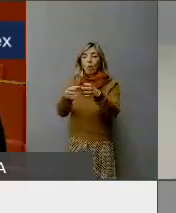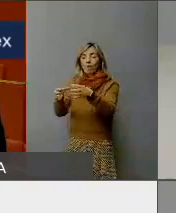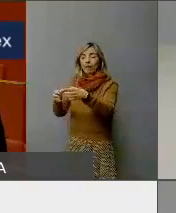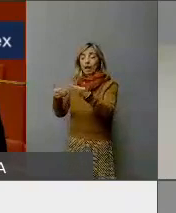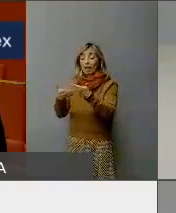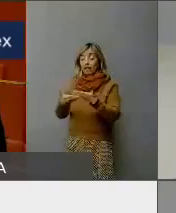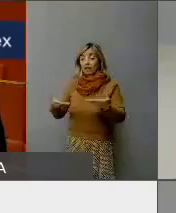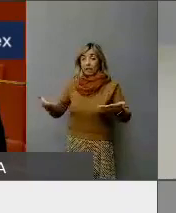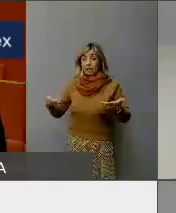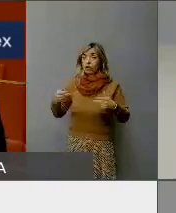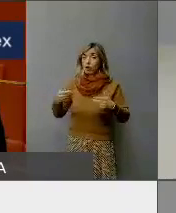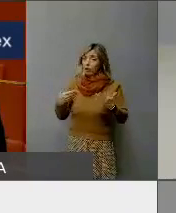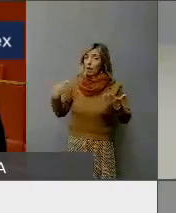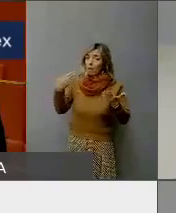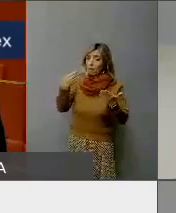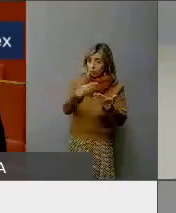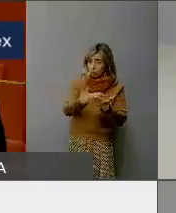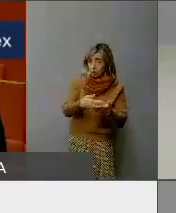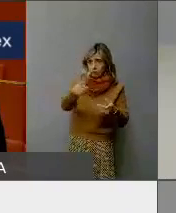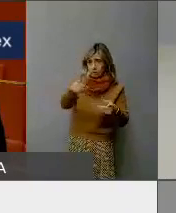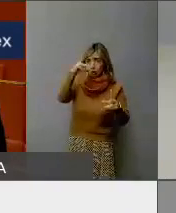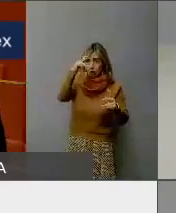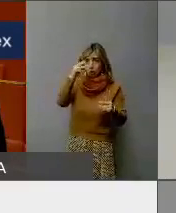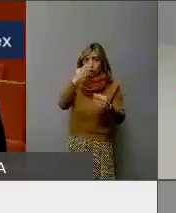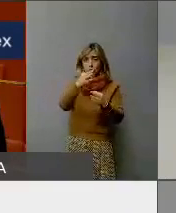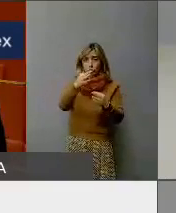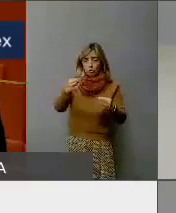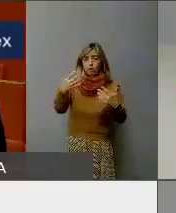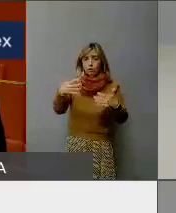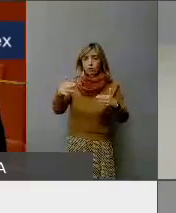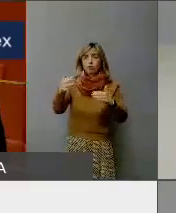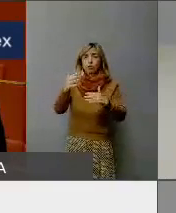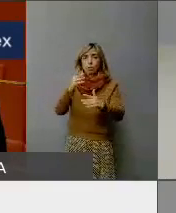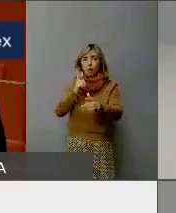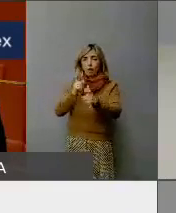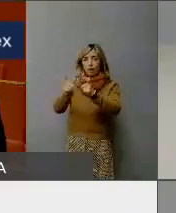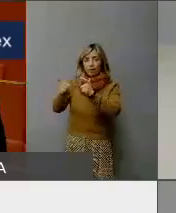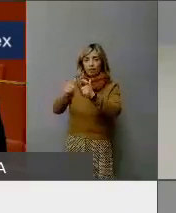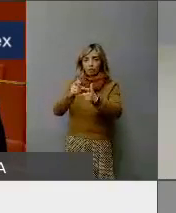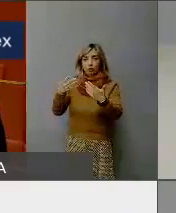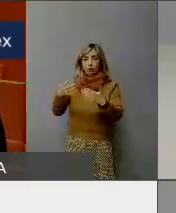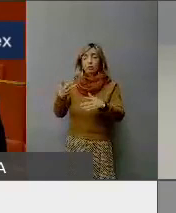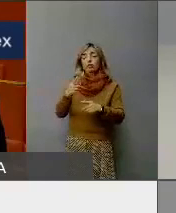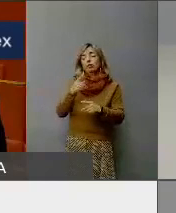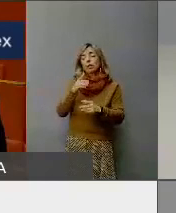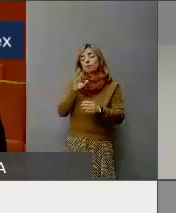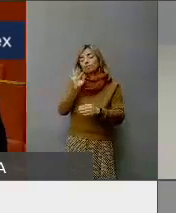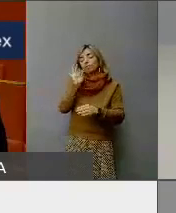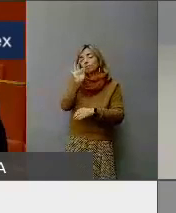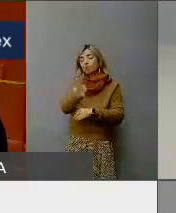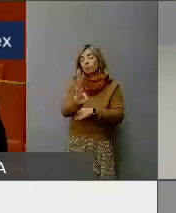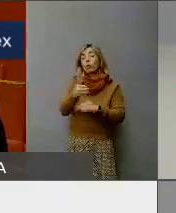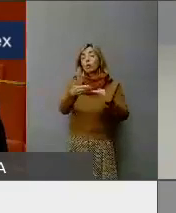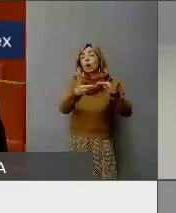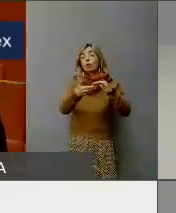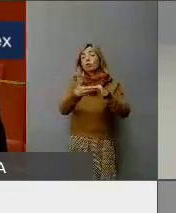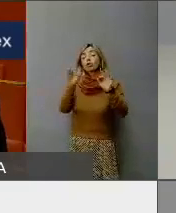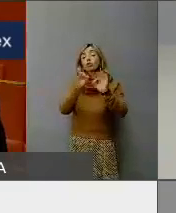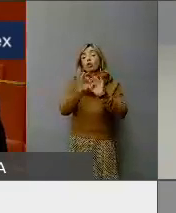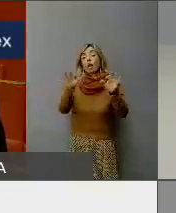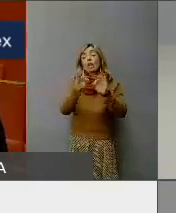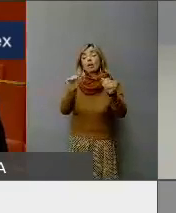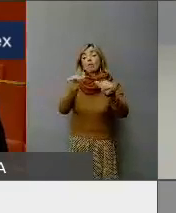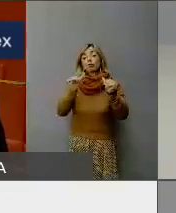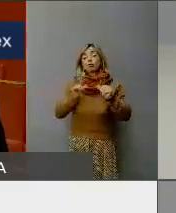e con i quali interagisce mi riferisco ad associazioni e liberi cittadini quali sono stati i quali gli atti assunti in riferimento